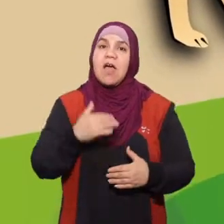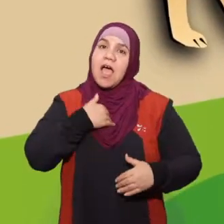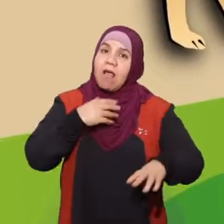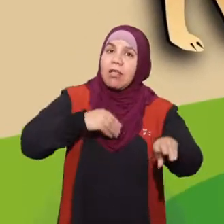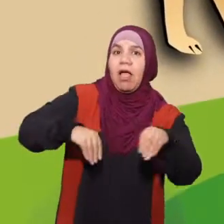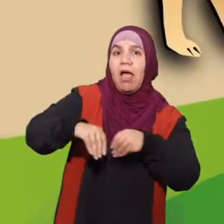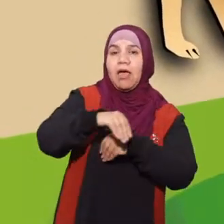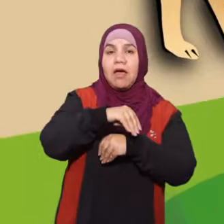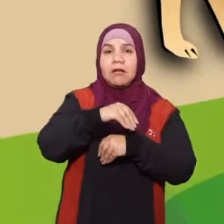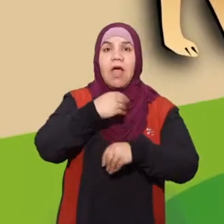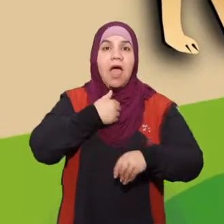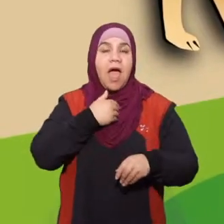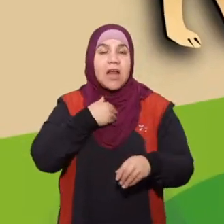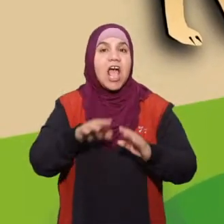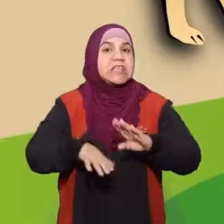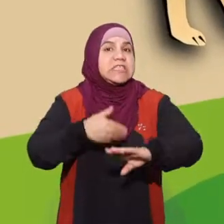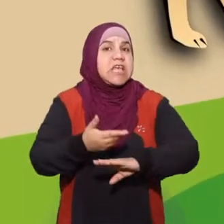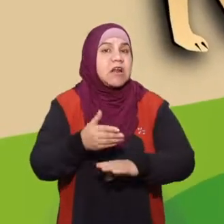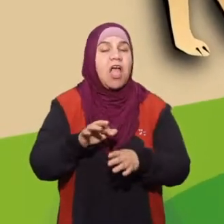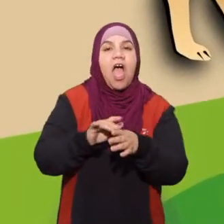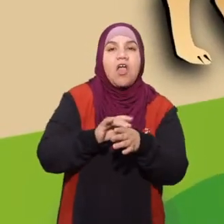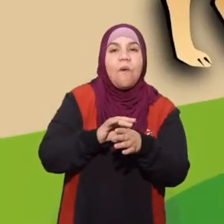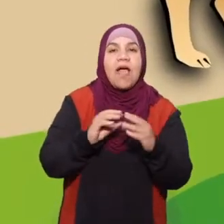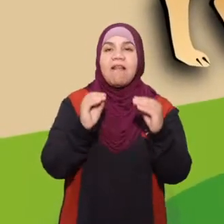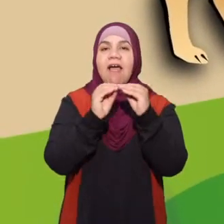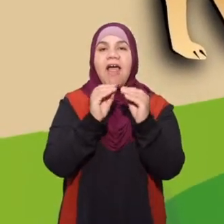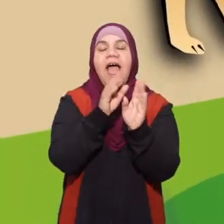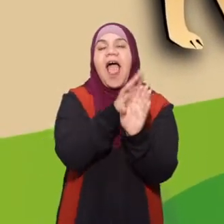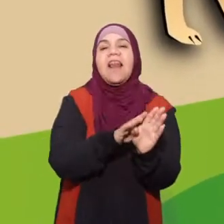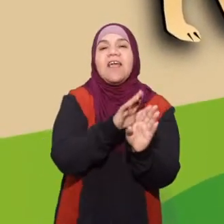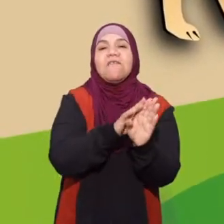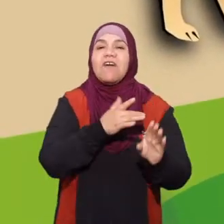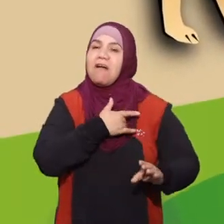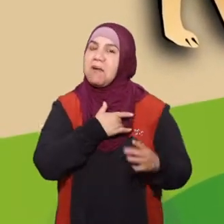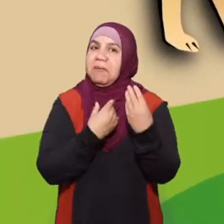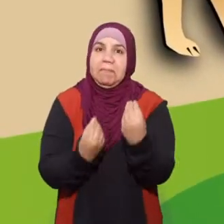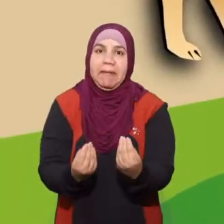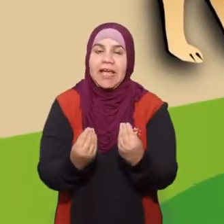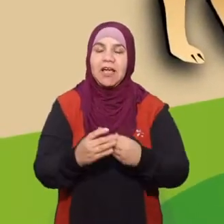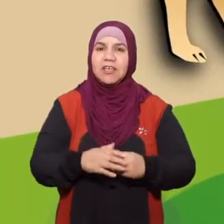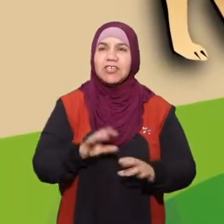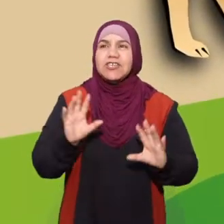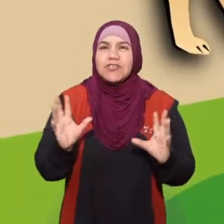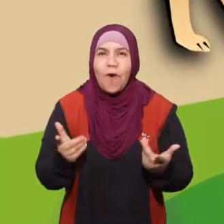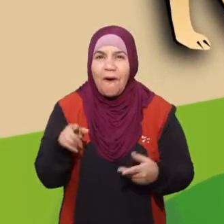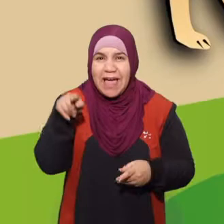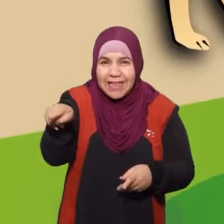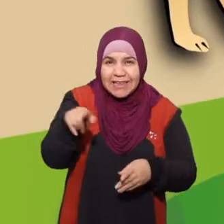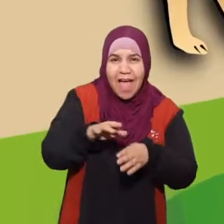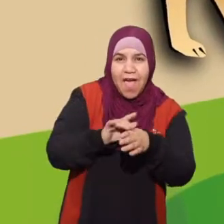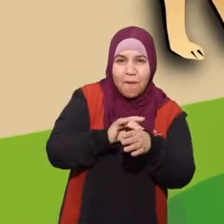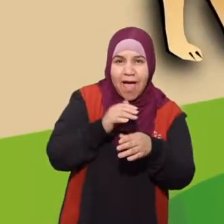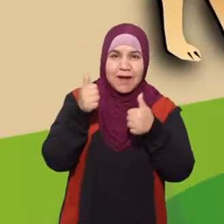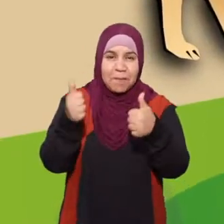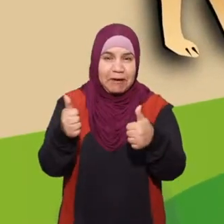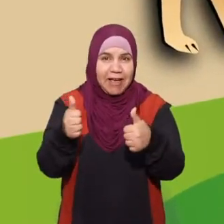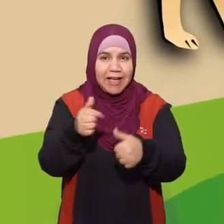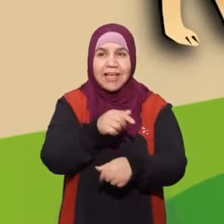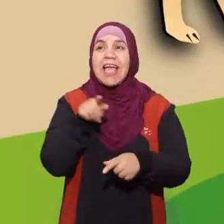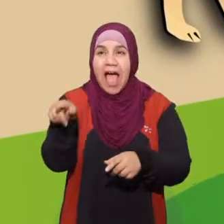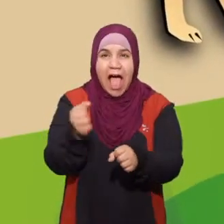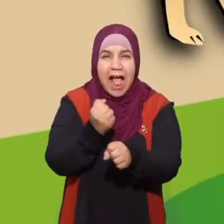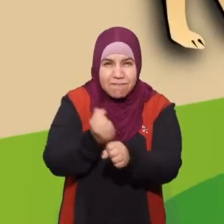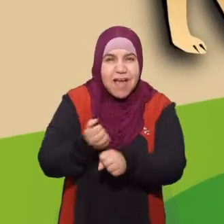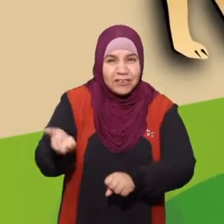لقد تغيرت وصرت حيواناً أليفاً. ماذا؟ حيوان أليف؟